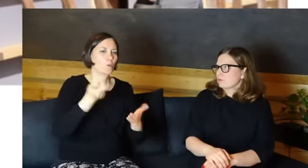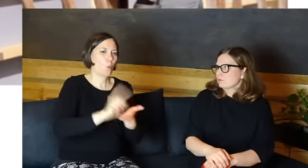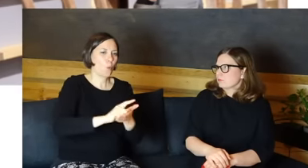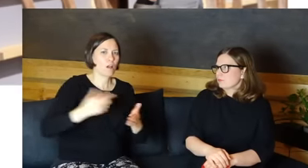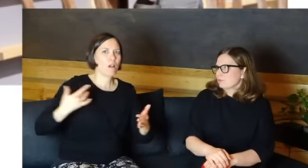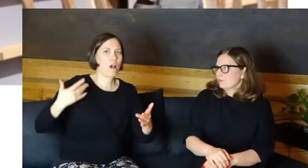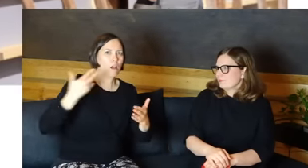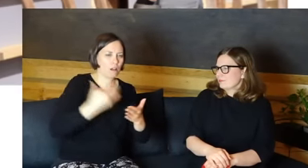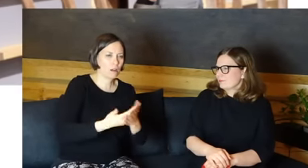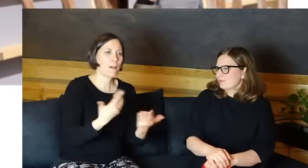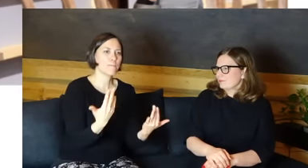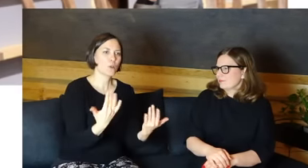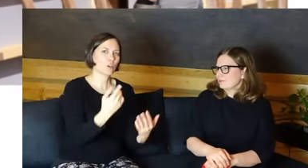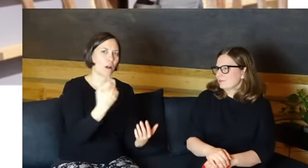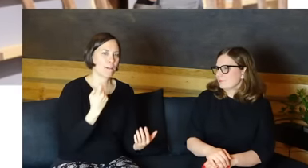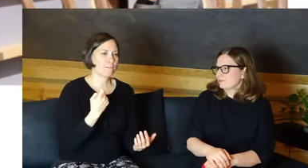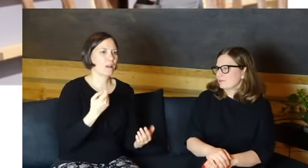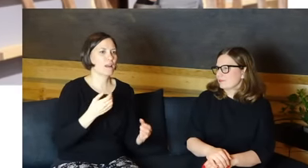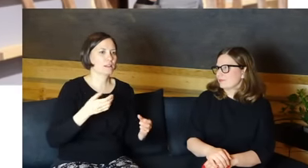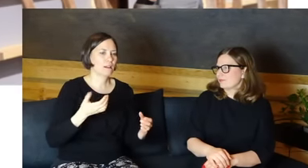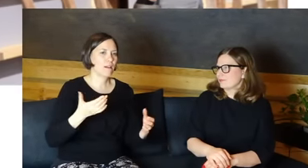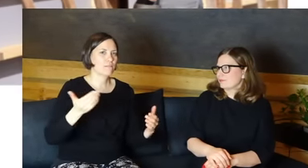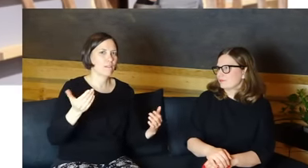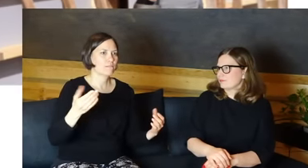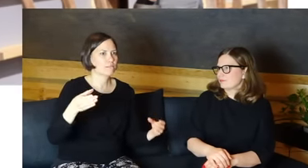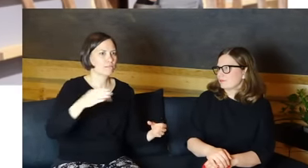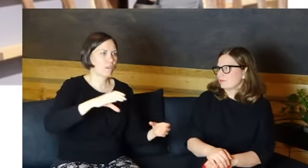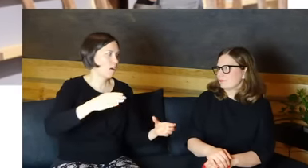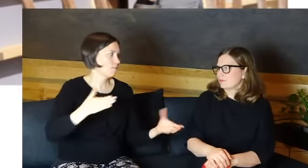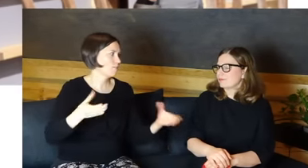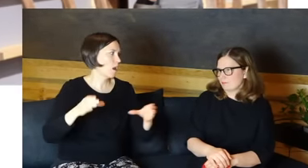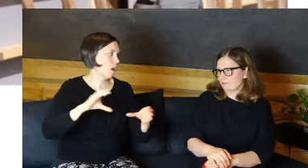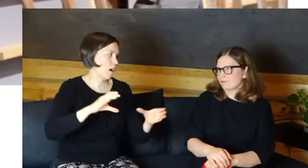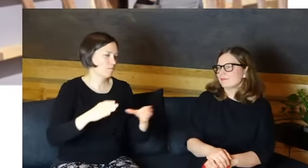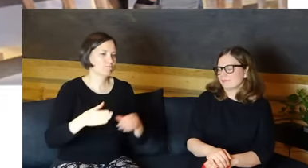aikana? Aikamoisia lukemia.